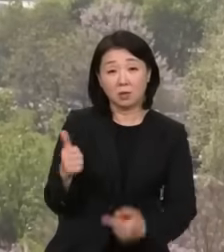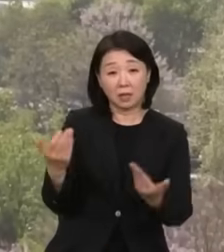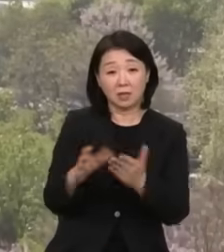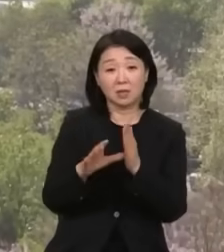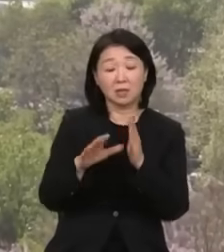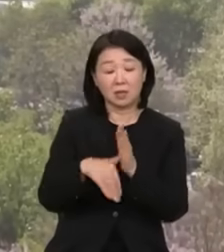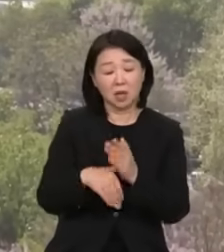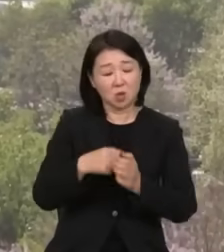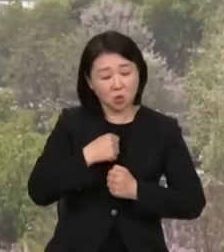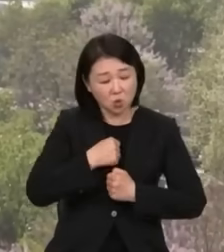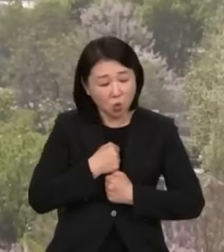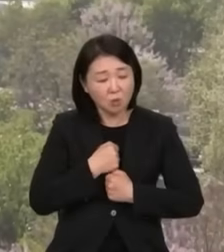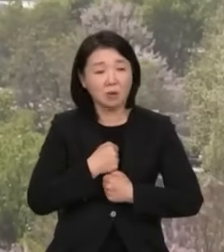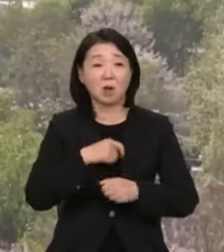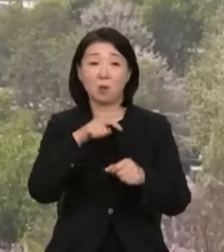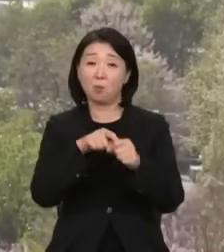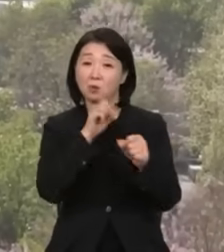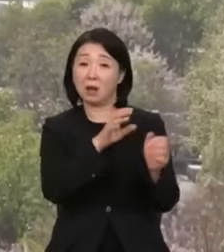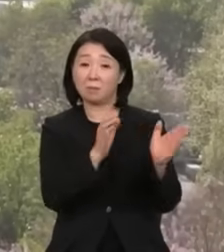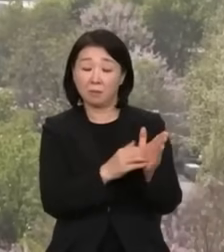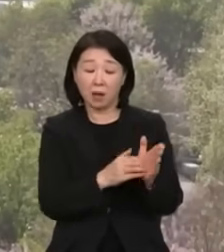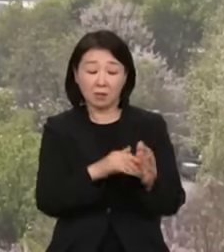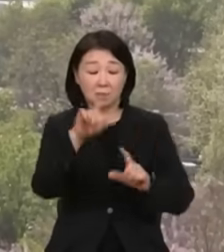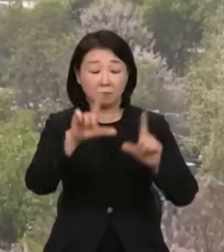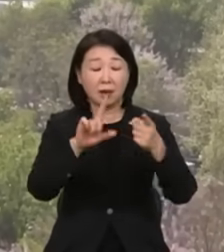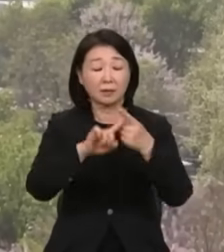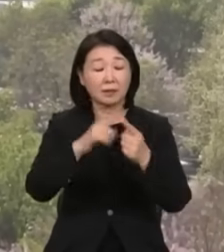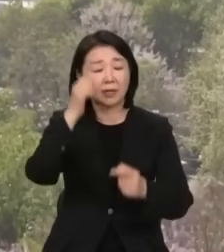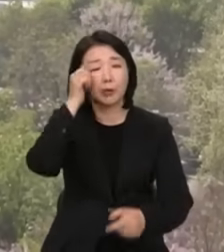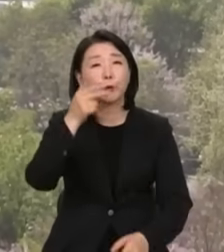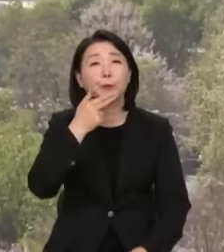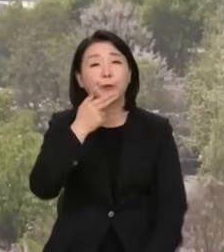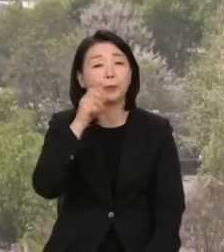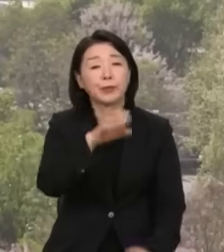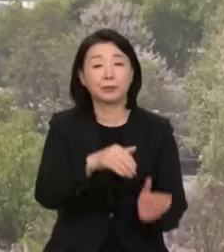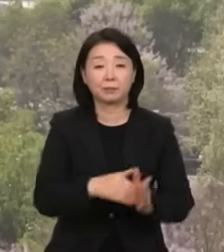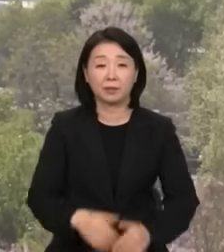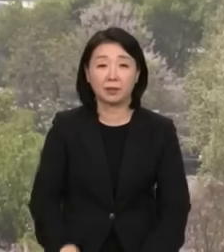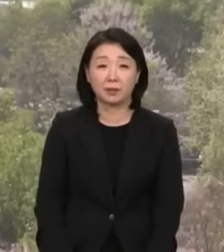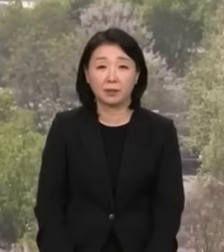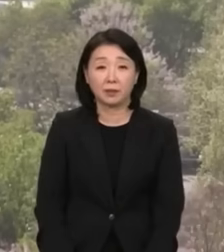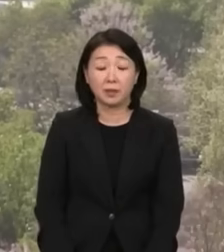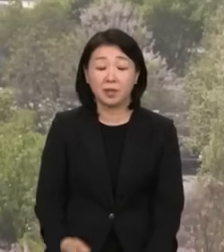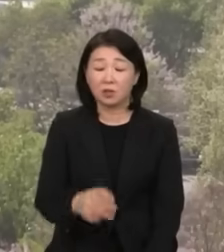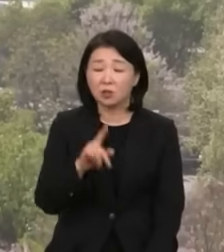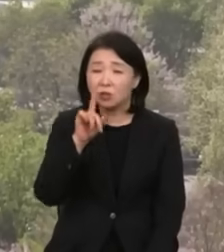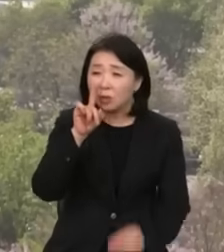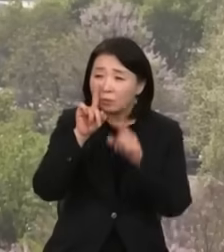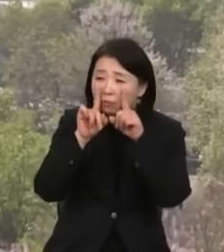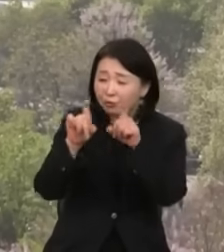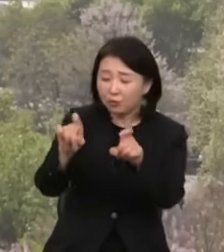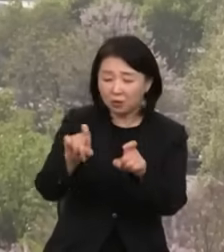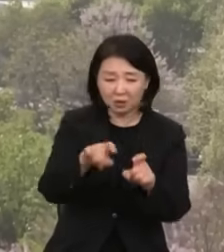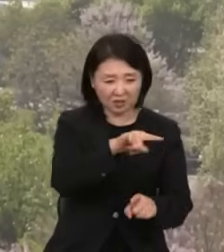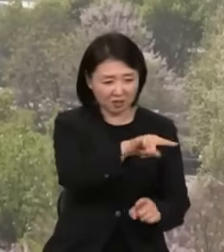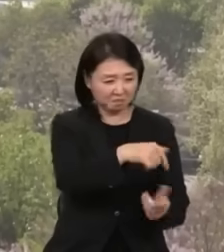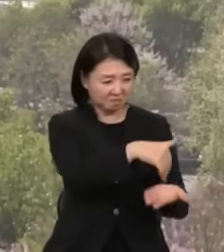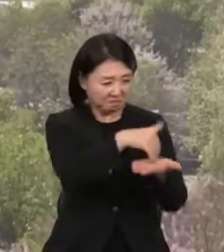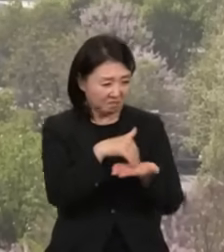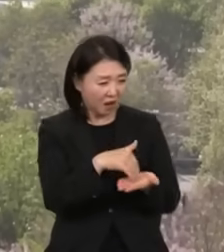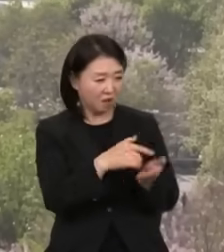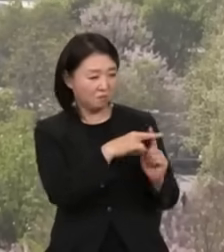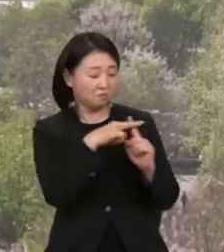기강에 유의하라는 취지로 말한 것 맞지만 해당 발언은 기억하지 않는다고 밝혔습니다. 기존 제기된 의혹 역시 일방의 주장이라며 외교부